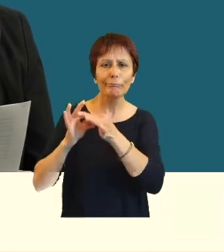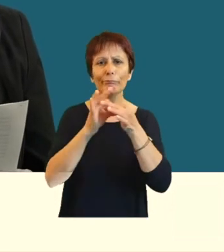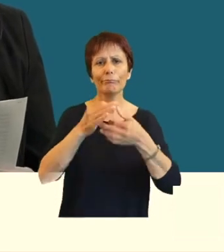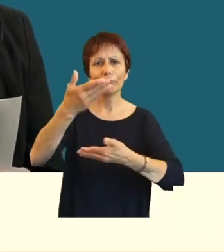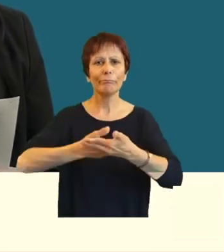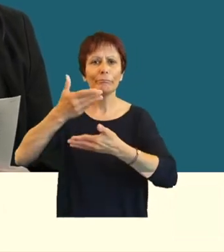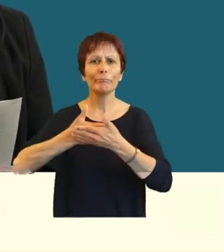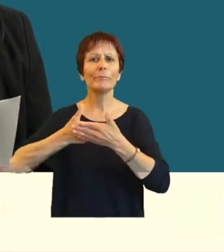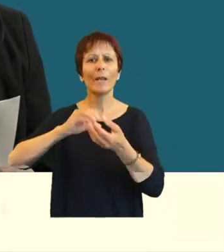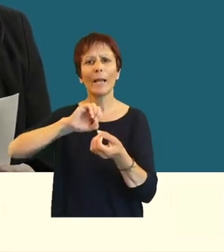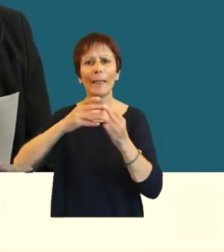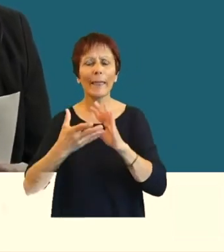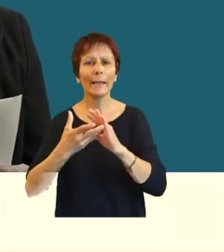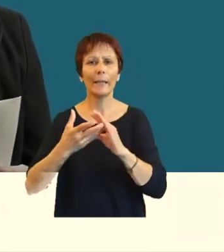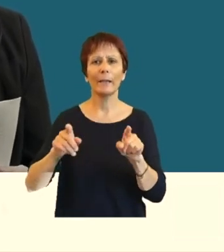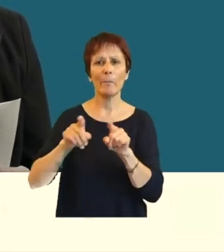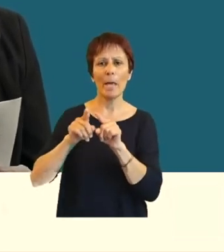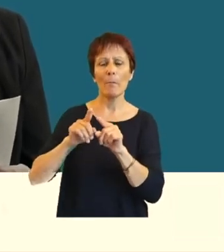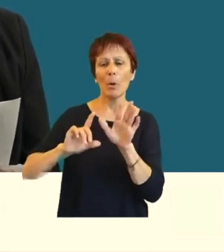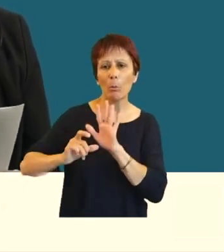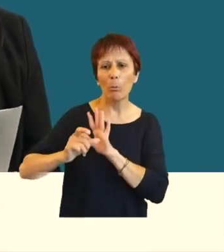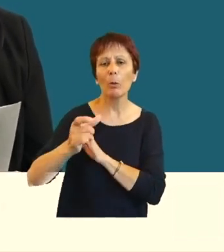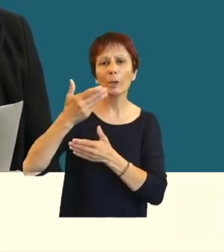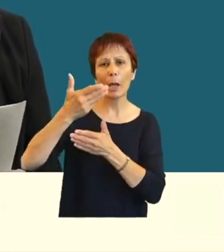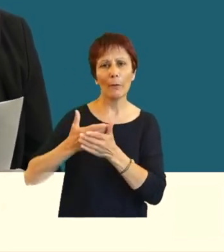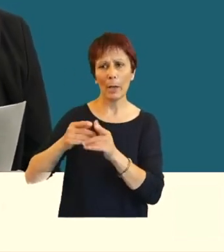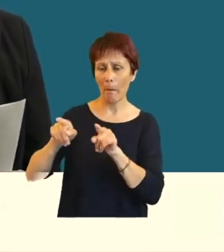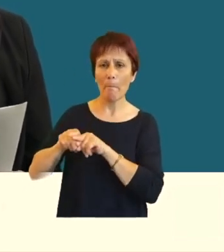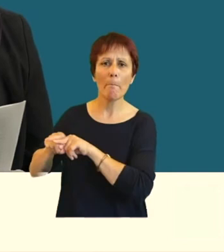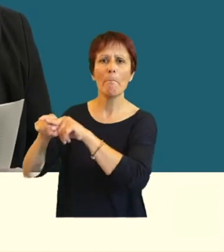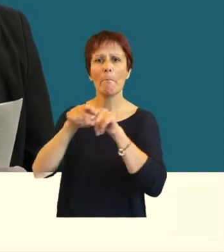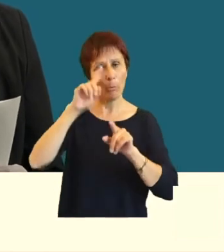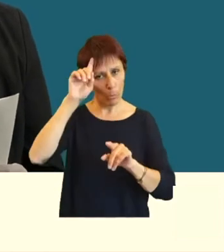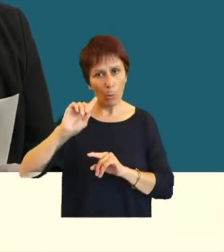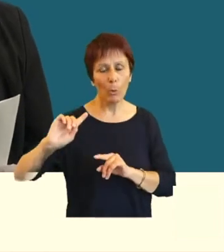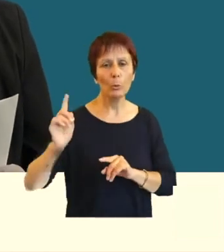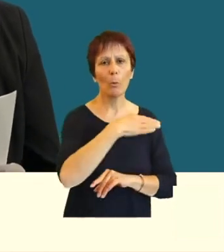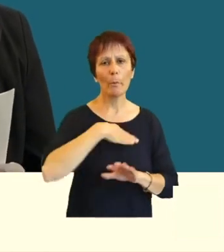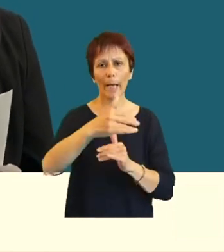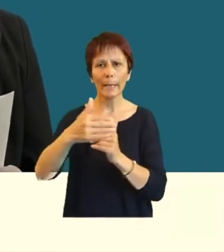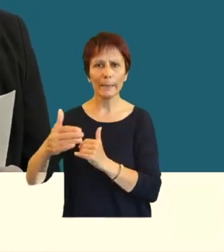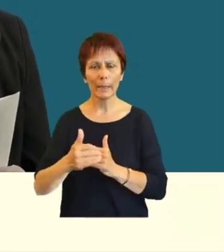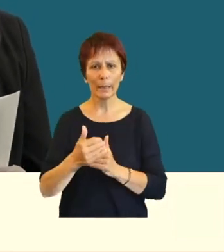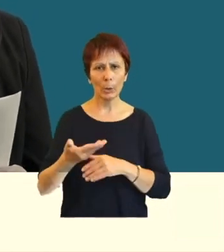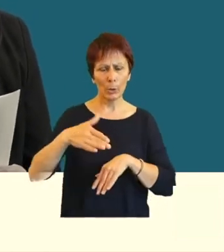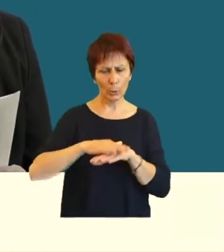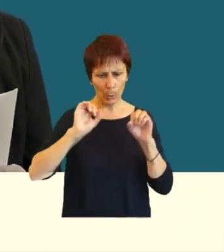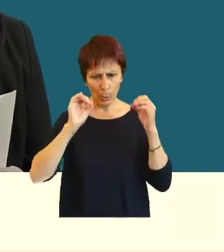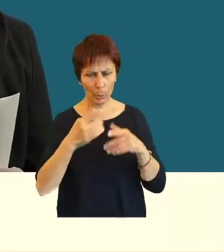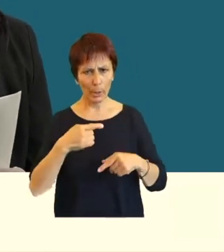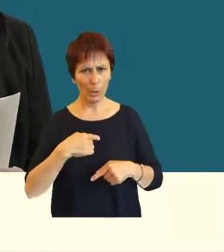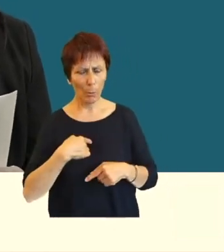en ligne, ainsi que d'une mise à niveau des procédures et formulaires propres à chaque mairie de secteur. J'avoue être un peu surprise, car travaillant en